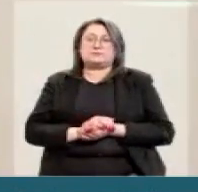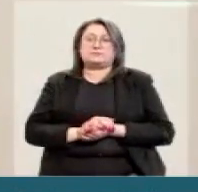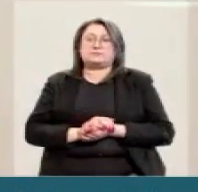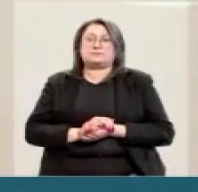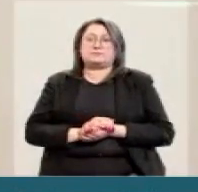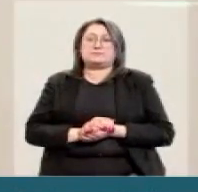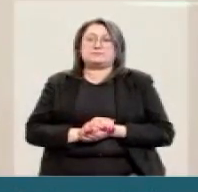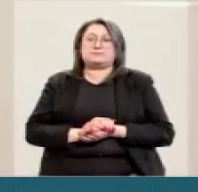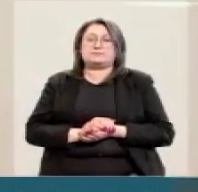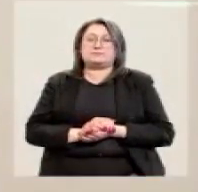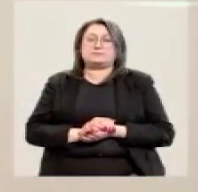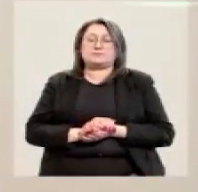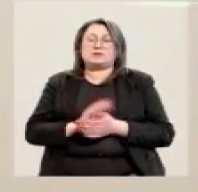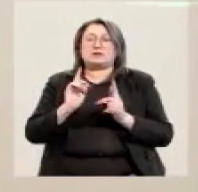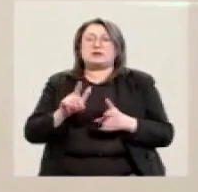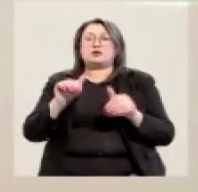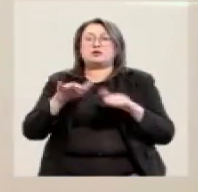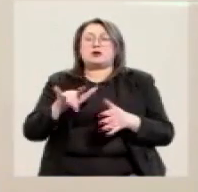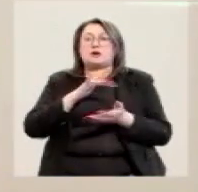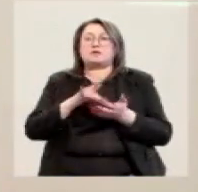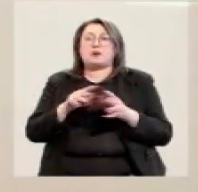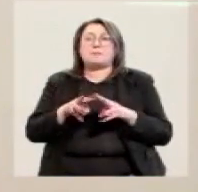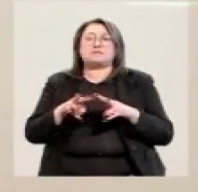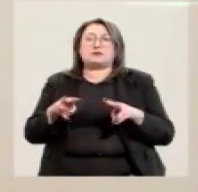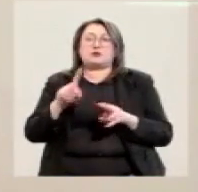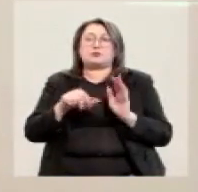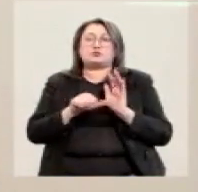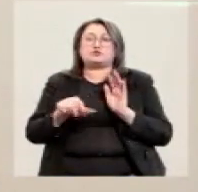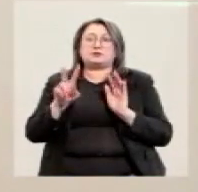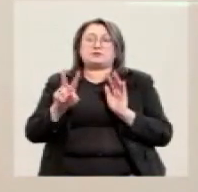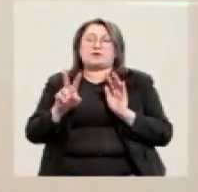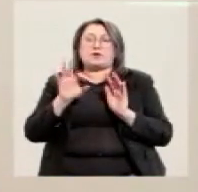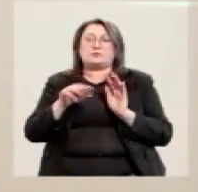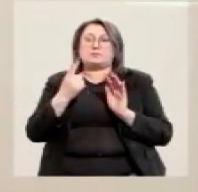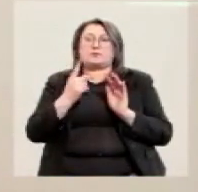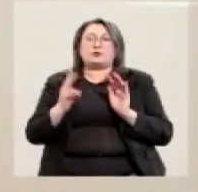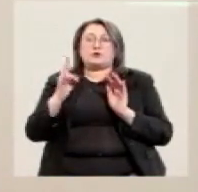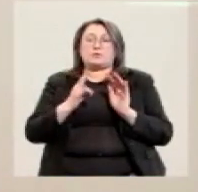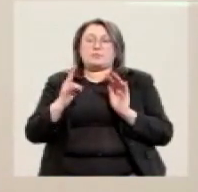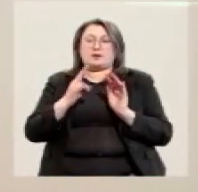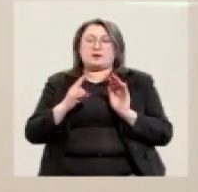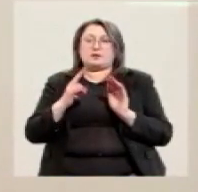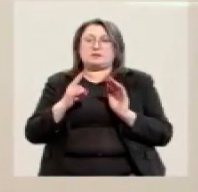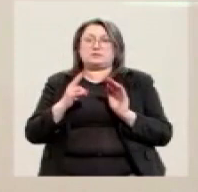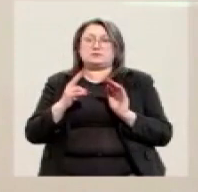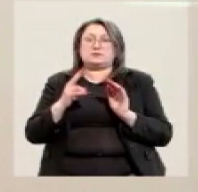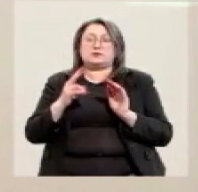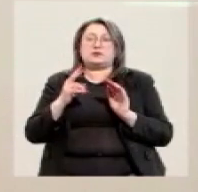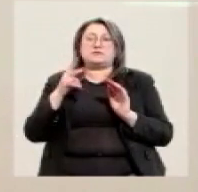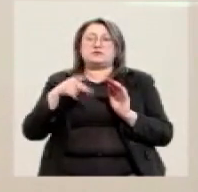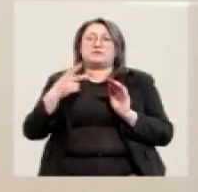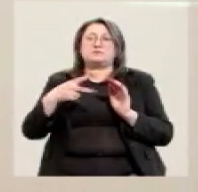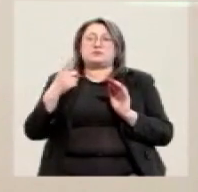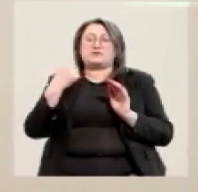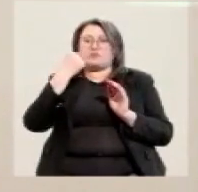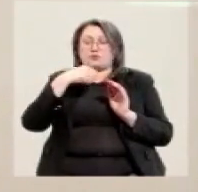решением Костанайского городского маслихата. Қалалық маслихаттың 2021 жылғы 1 қарашадағы нөмірі 62-ші кемтар балаларды үйде